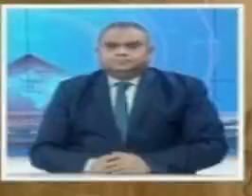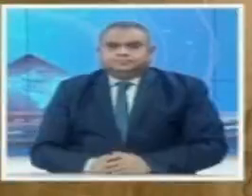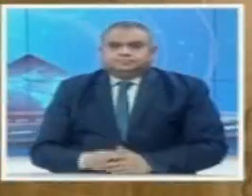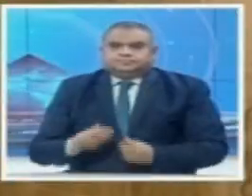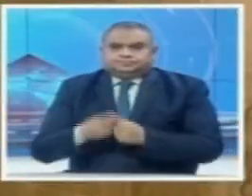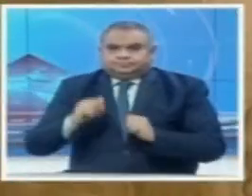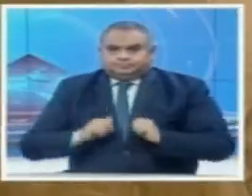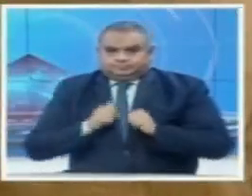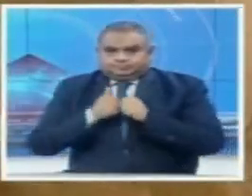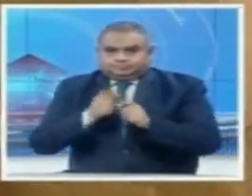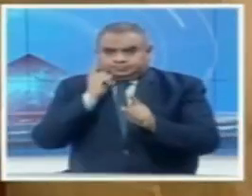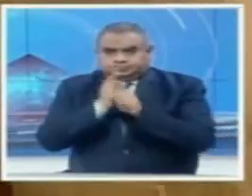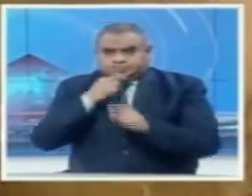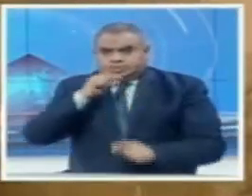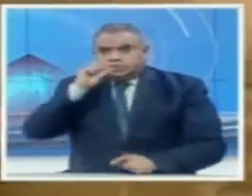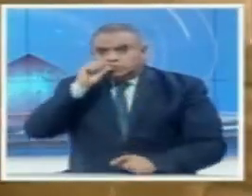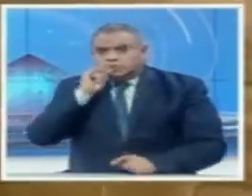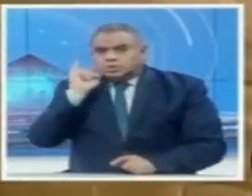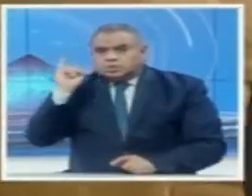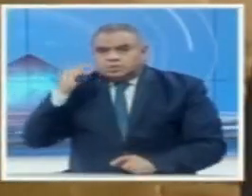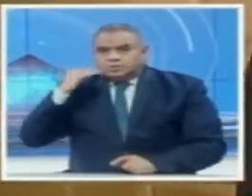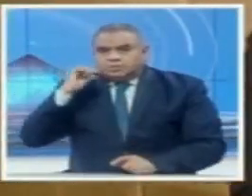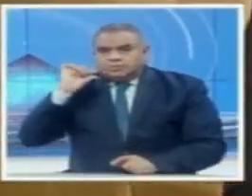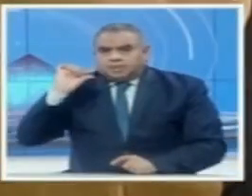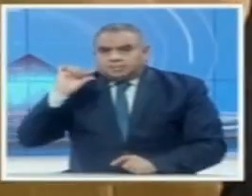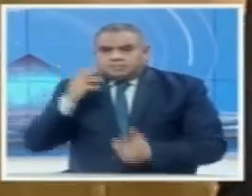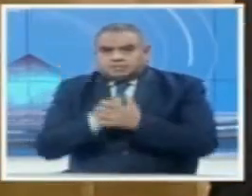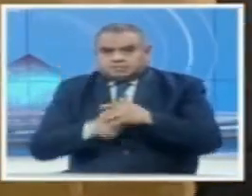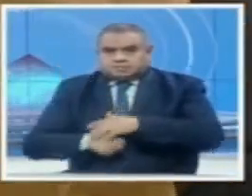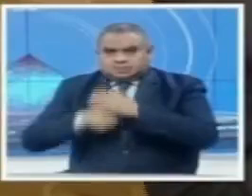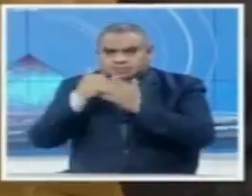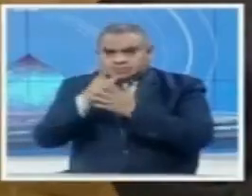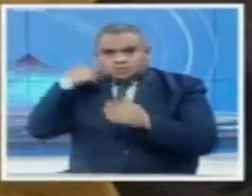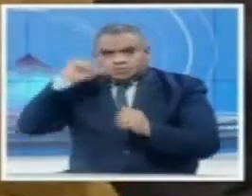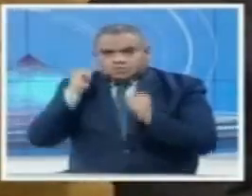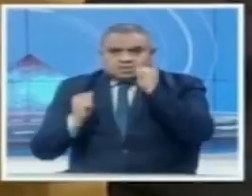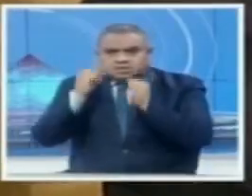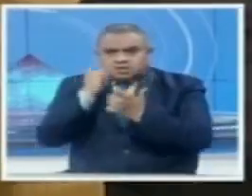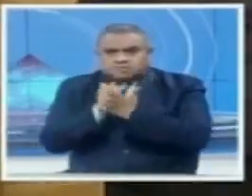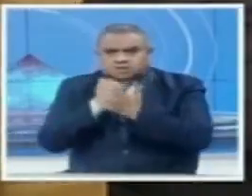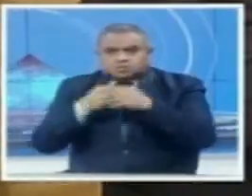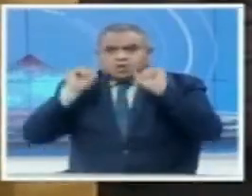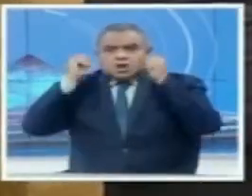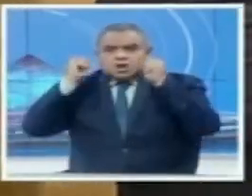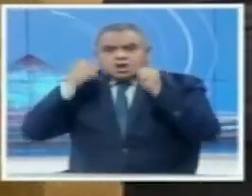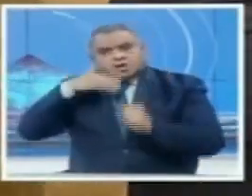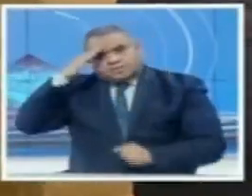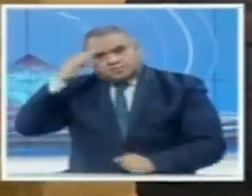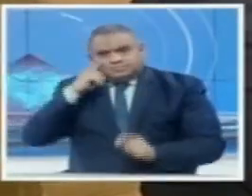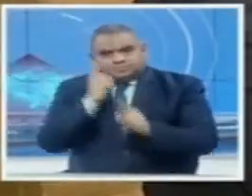في هذا اللقاء الدكتور محمد شاكر وزير الكهرباء والطاقه المتجدده برحب بسيادتك يا دكتور